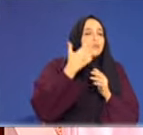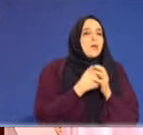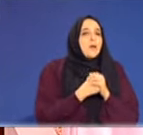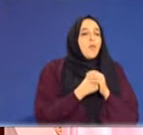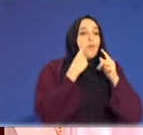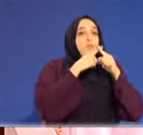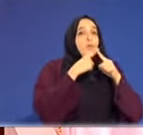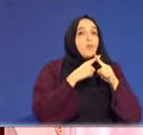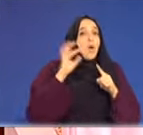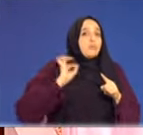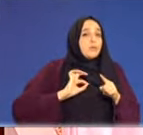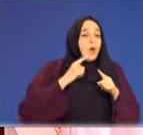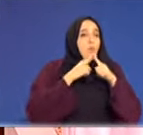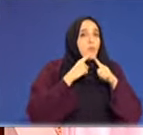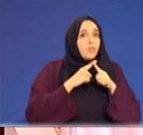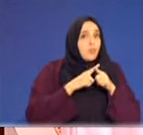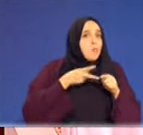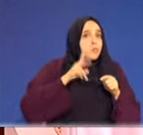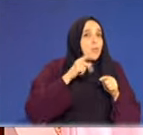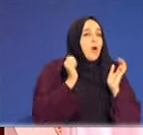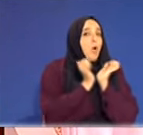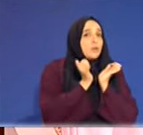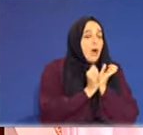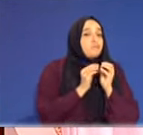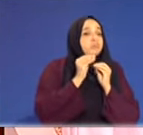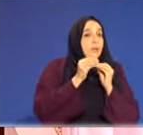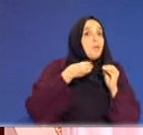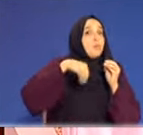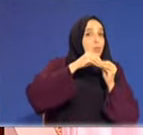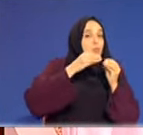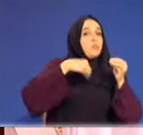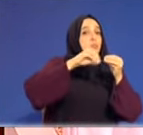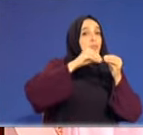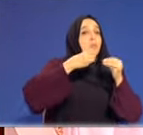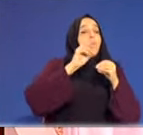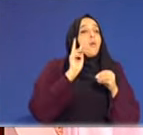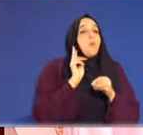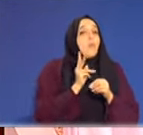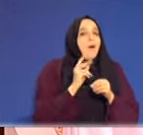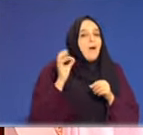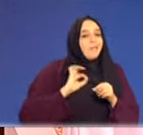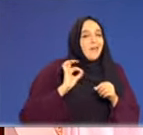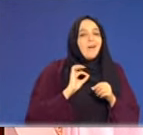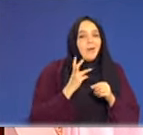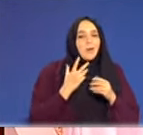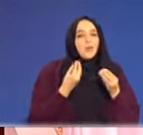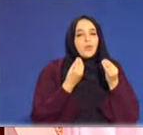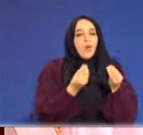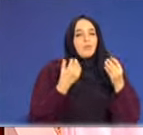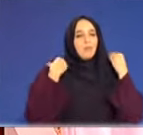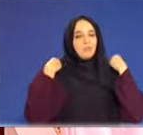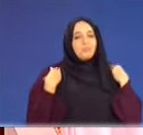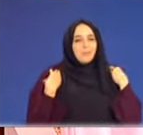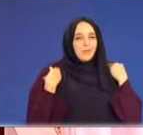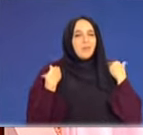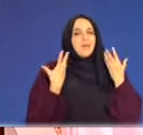فتضاعفت هذه الديون، لأن الربا يرهق كواهل المدينين، المدينين، نعم،